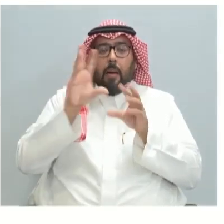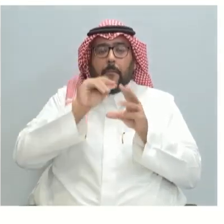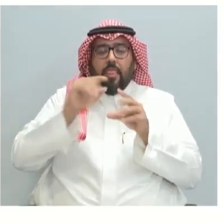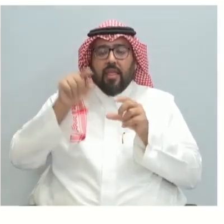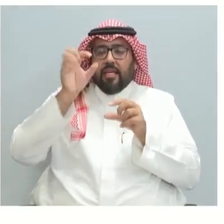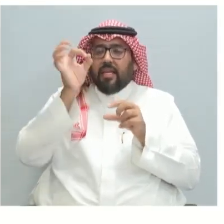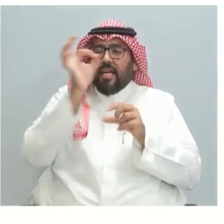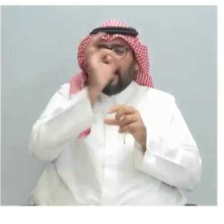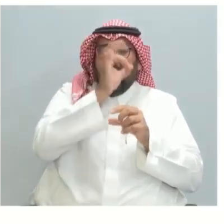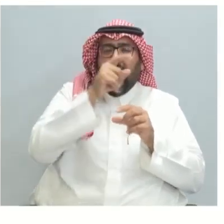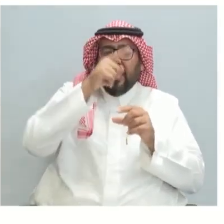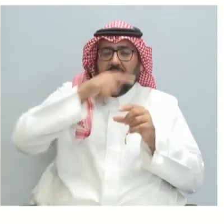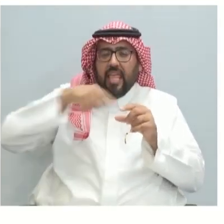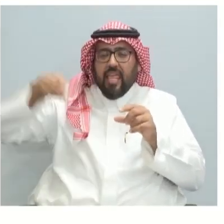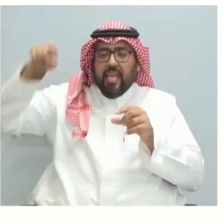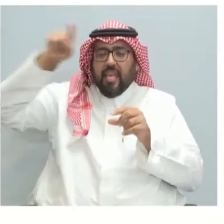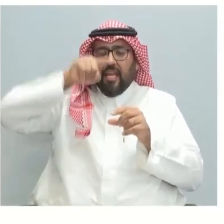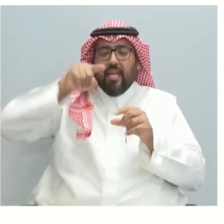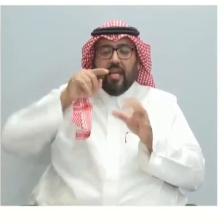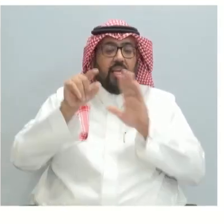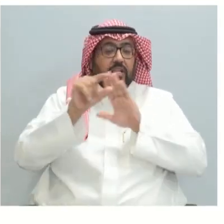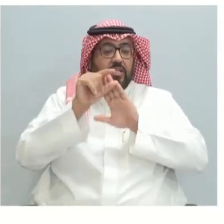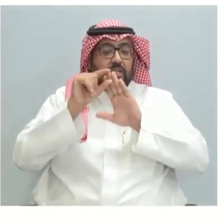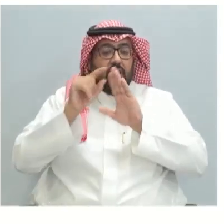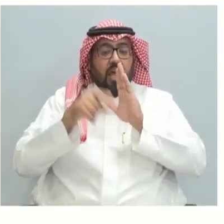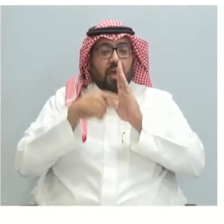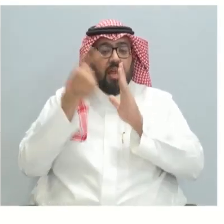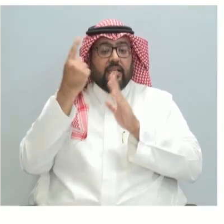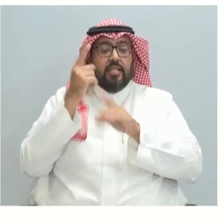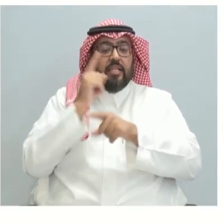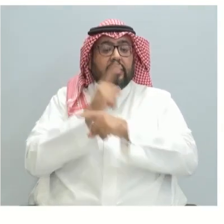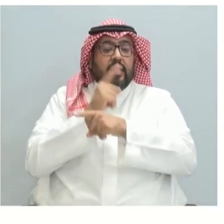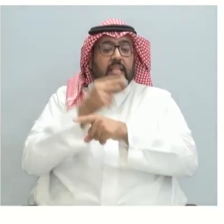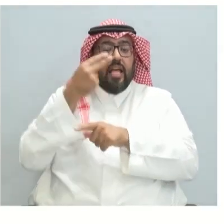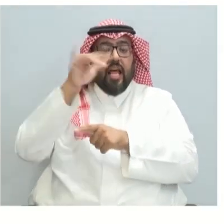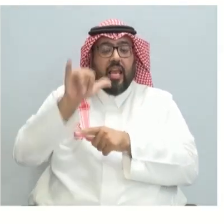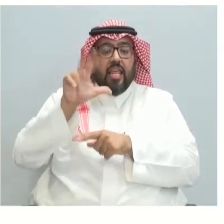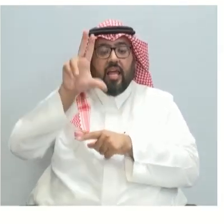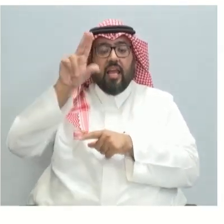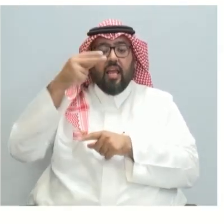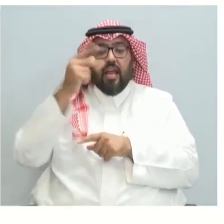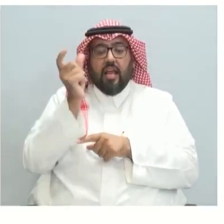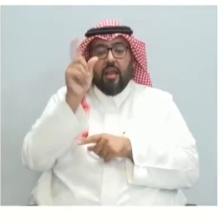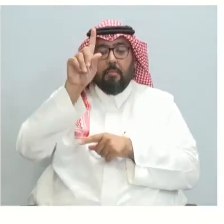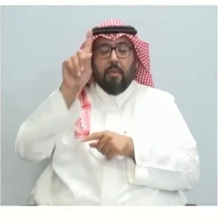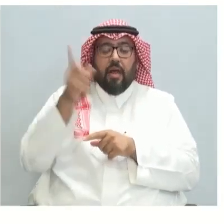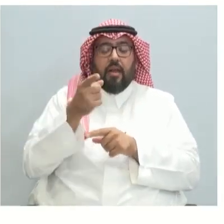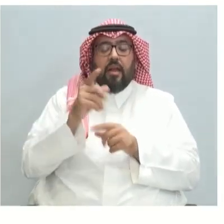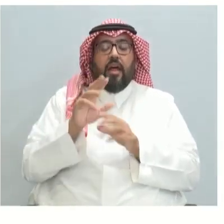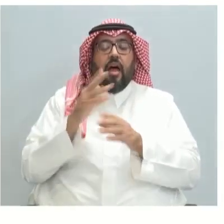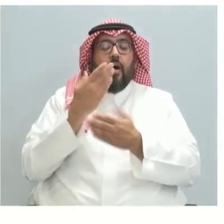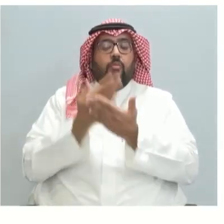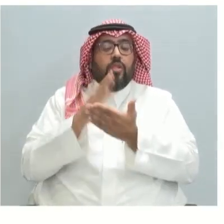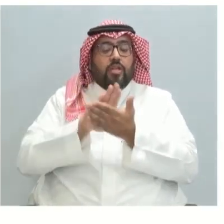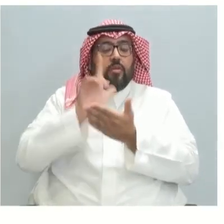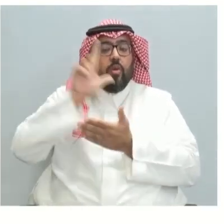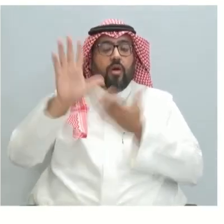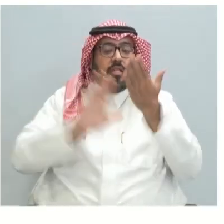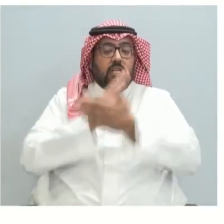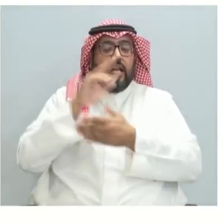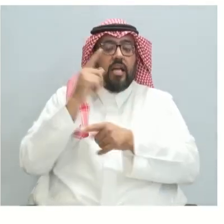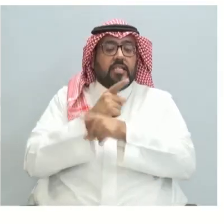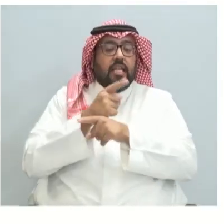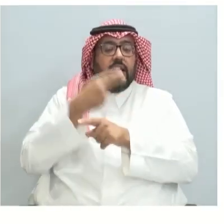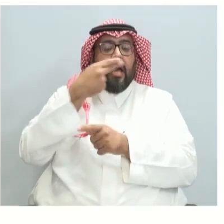الجزء الاول من هذا الدرس معلمكم الاستاذ علي عبد الله العنبر وزميلي في لغه الاشاره واستاذ عبد السلام المغني